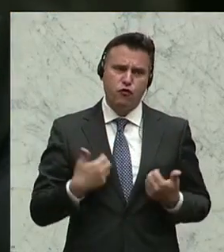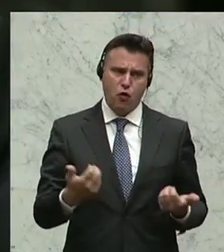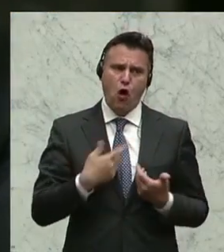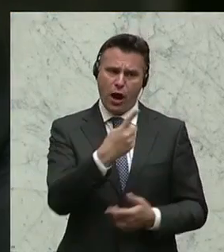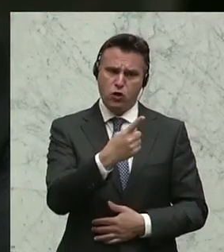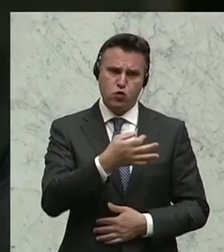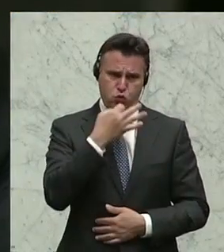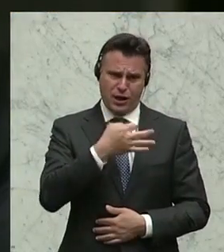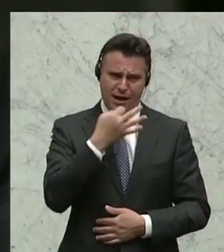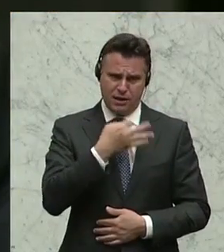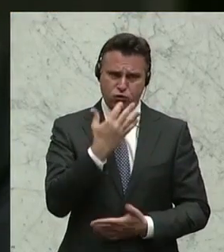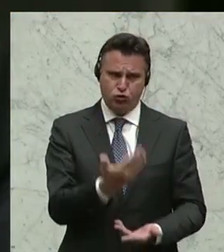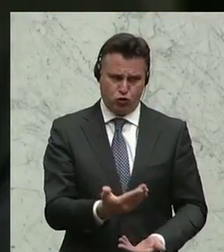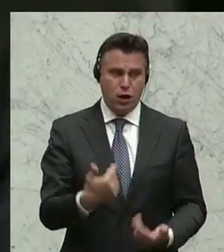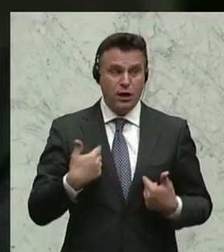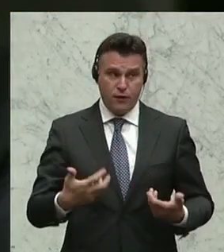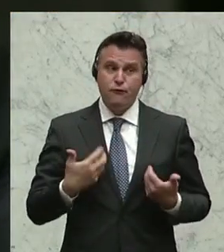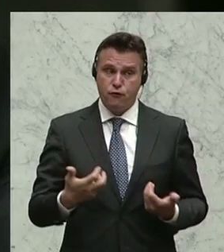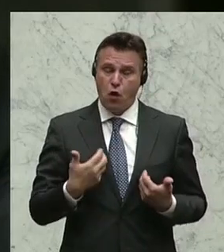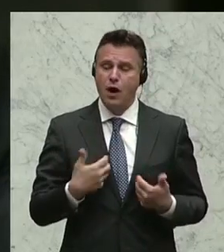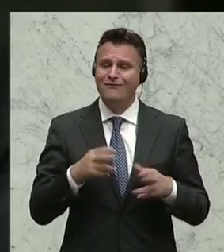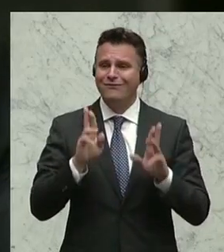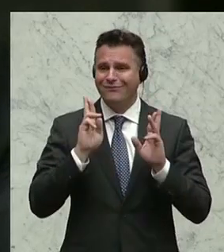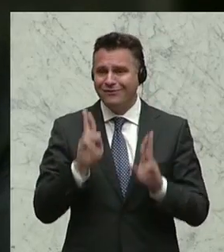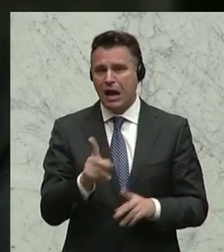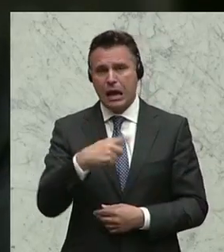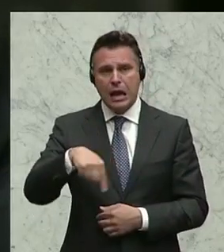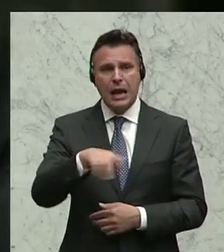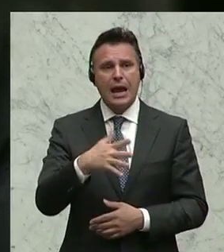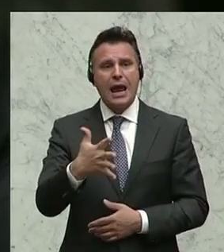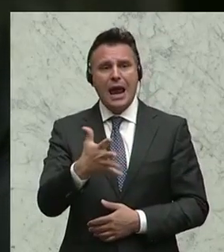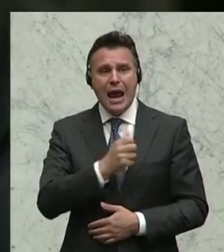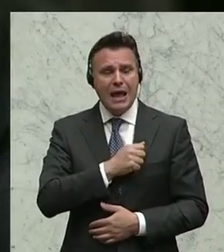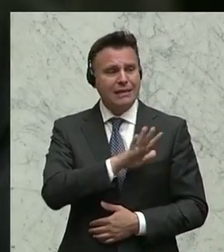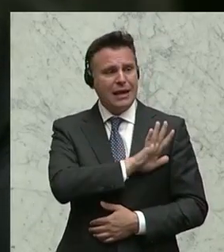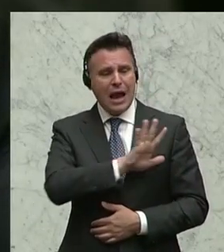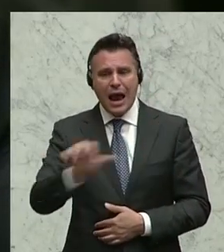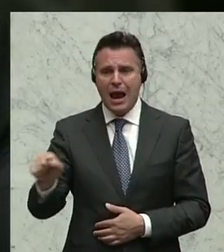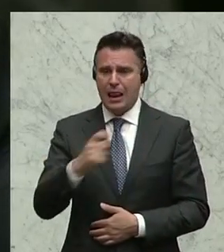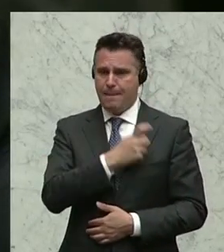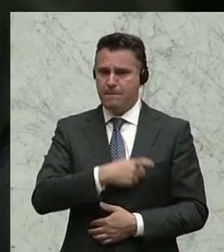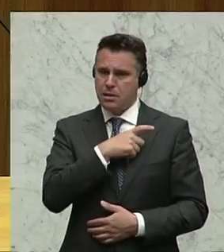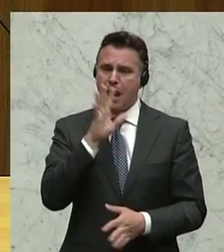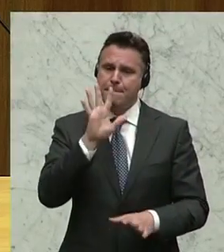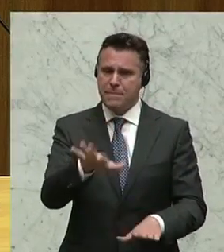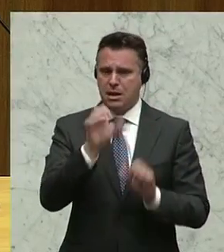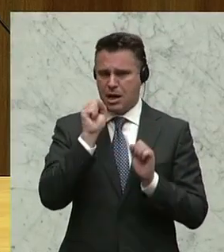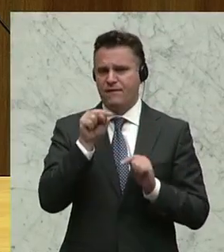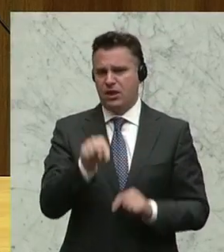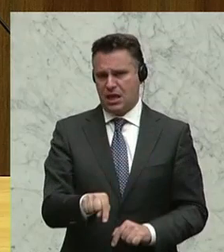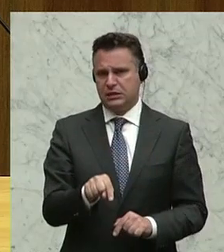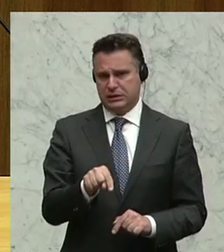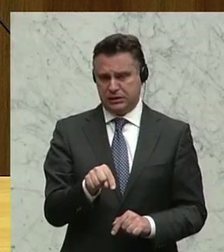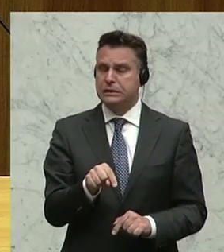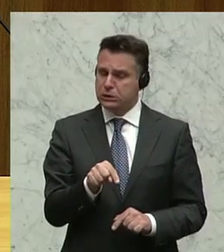darüber. Ich freue mich darüber, dass diese Ansicht endlich parteiübergreifend auch Boden findet und Zustimmung